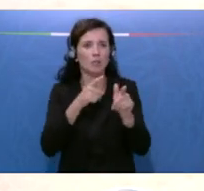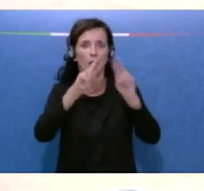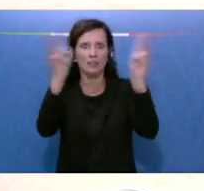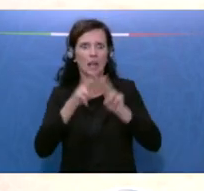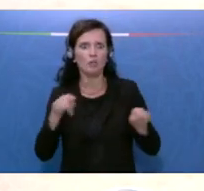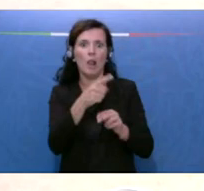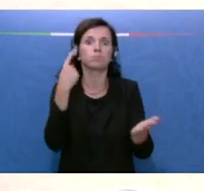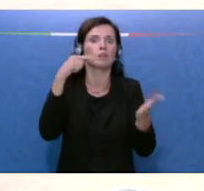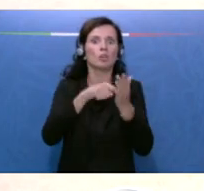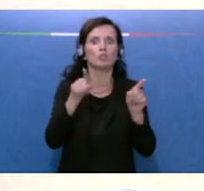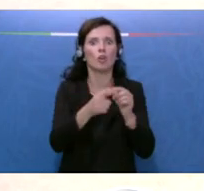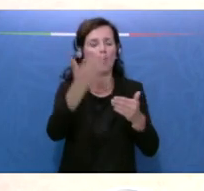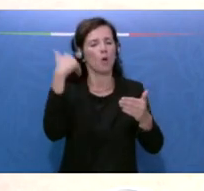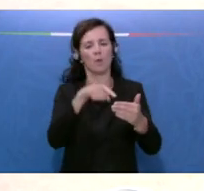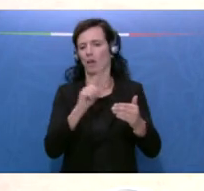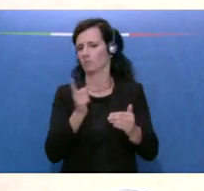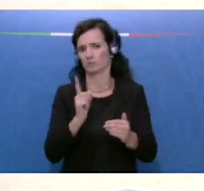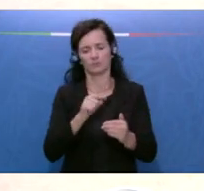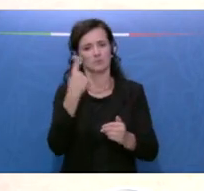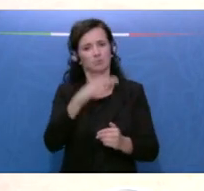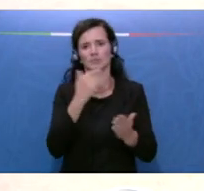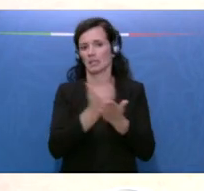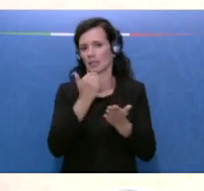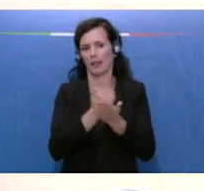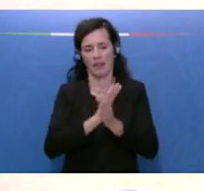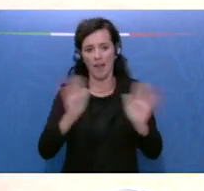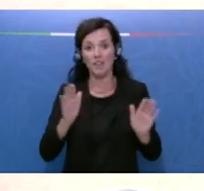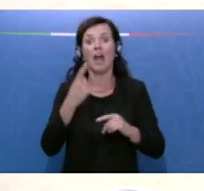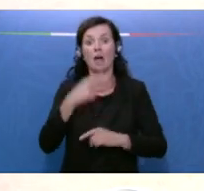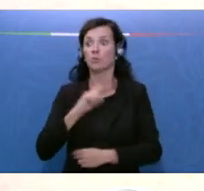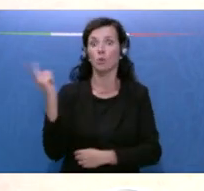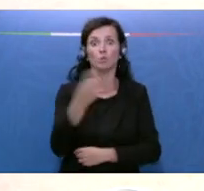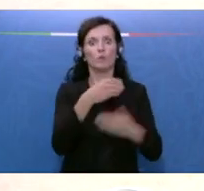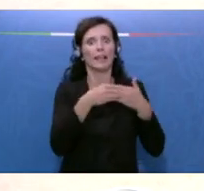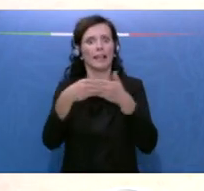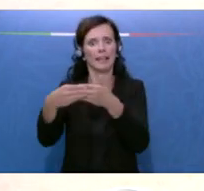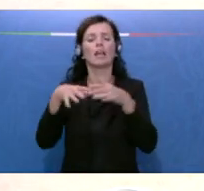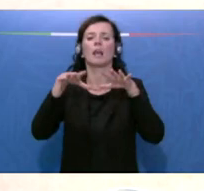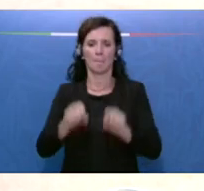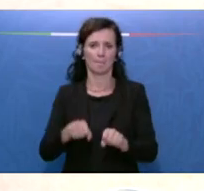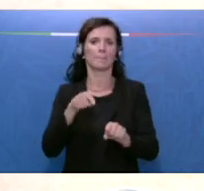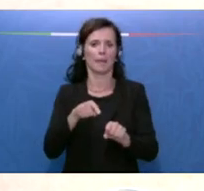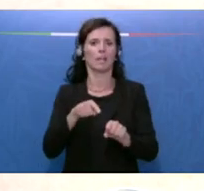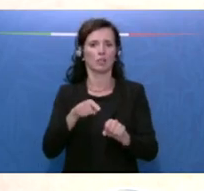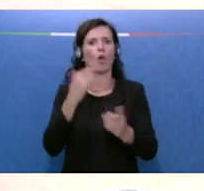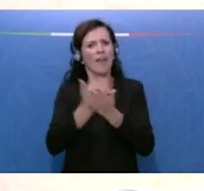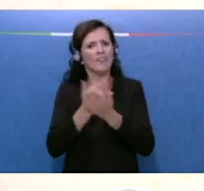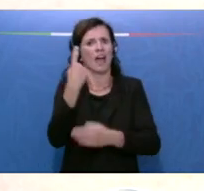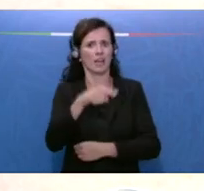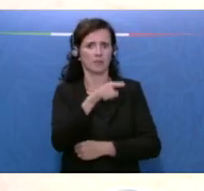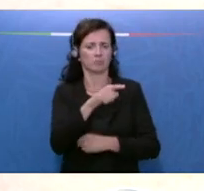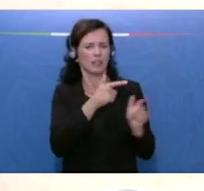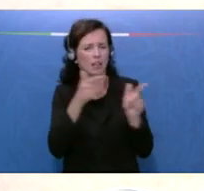un grande impegno da parte di tutti i leader e di fatto poi tra molti paesi questo significa anche